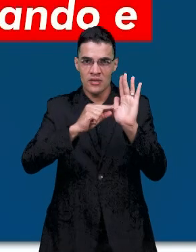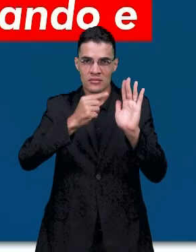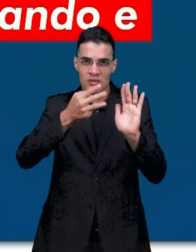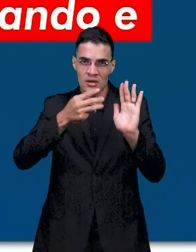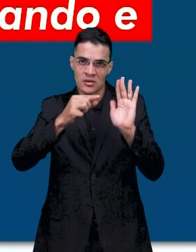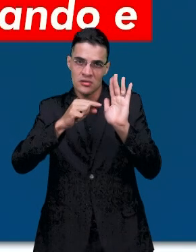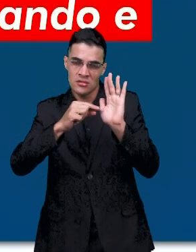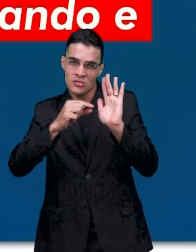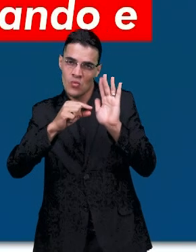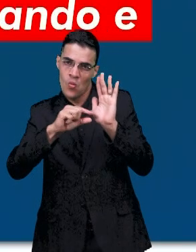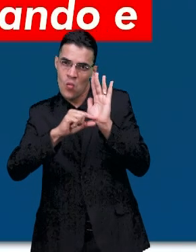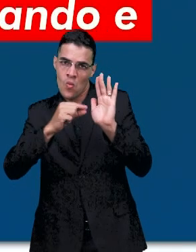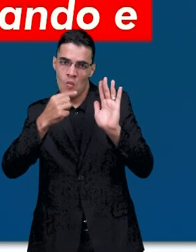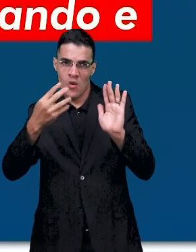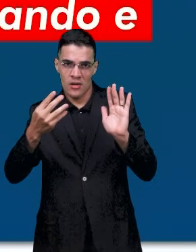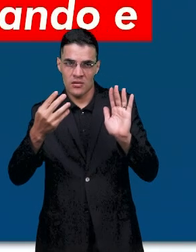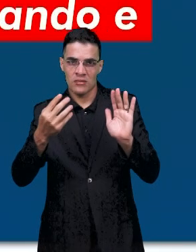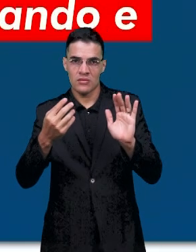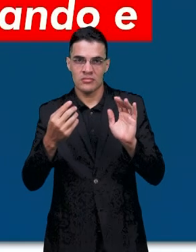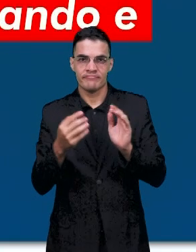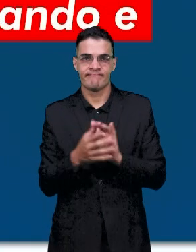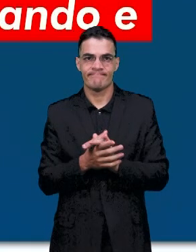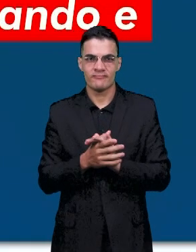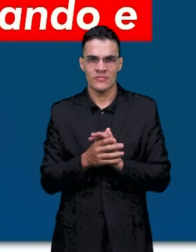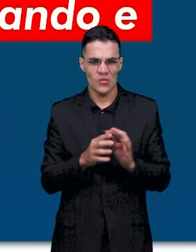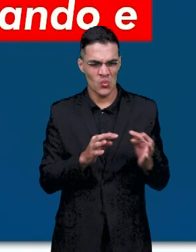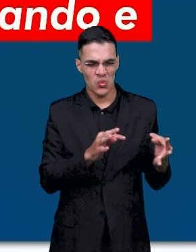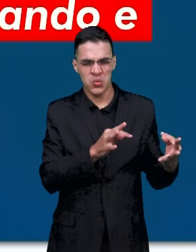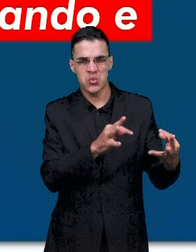Глава 1, стихи 3-4. «Сказали они мне,